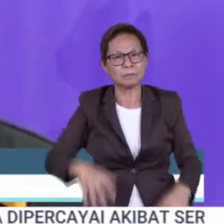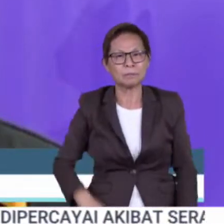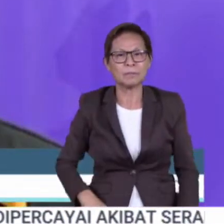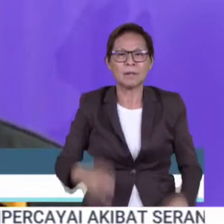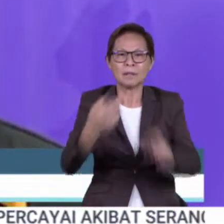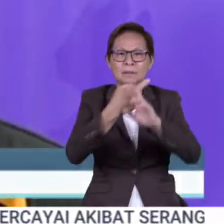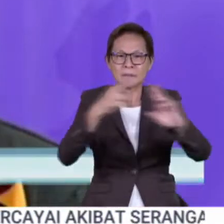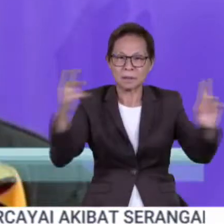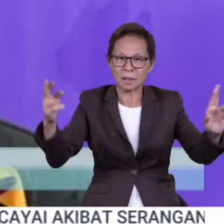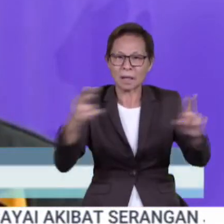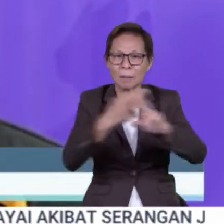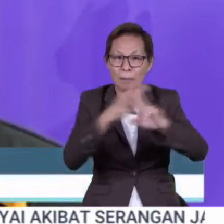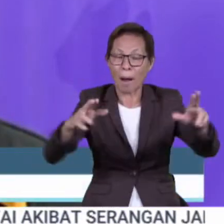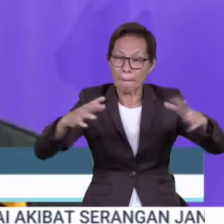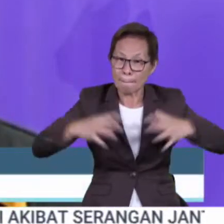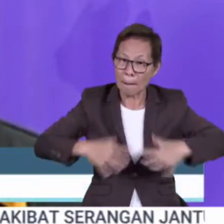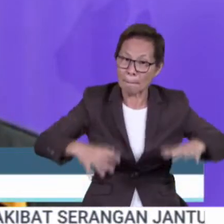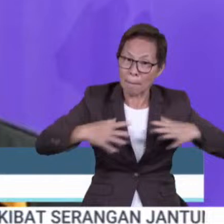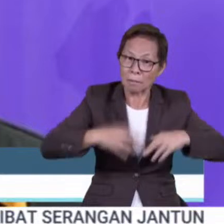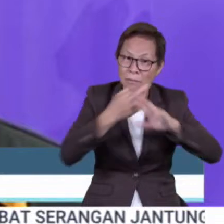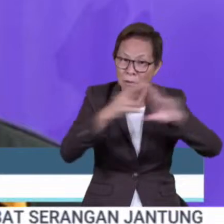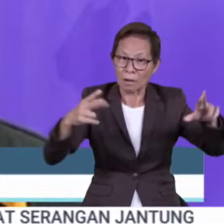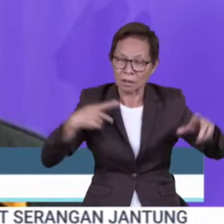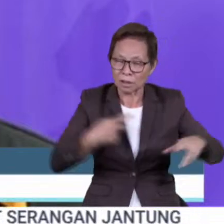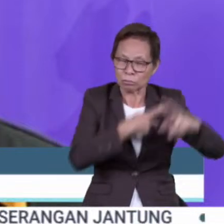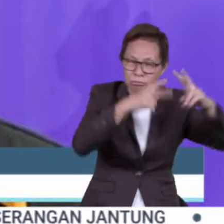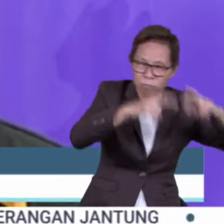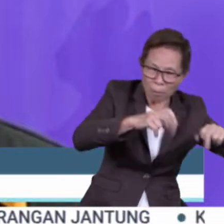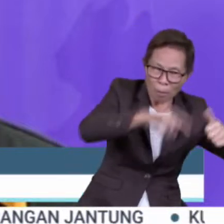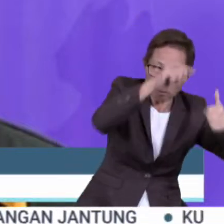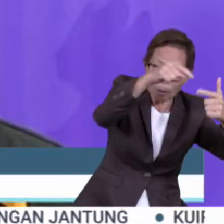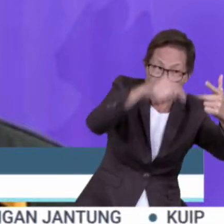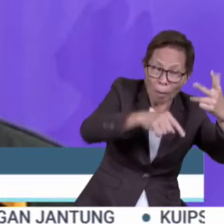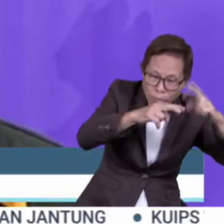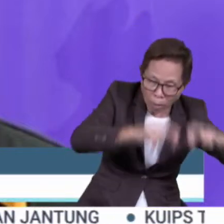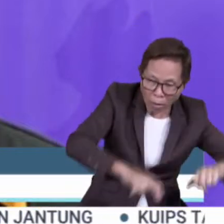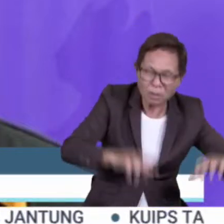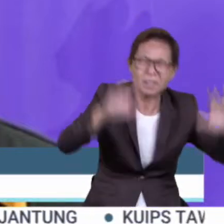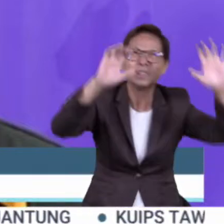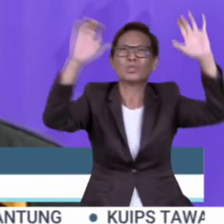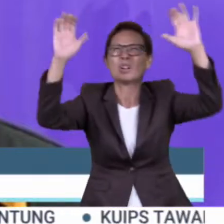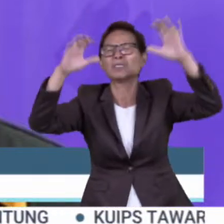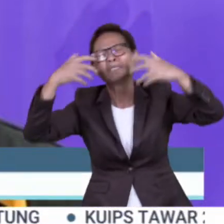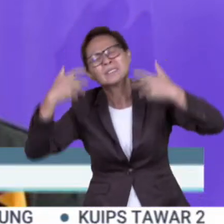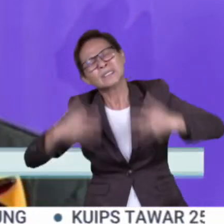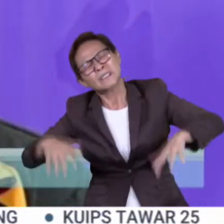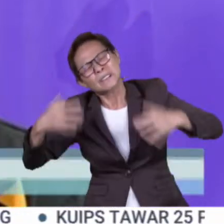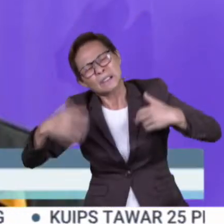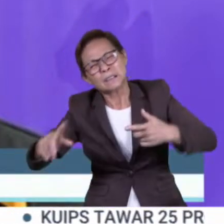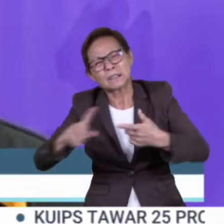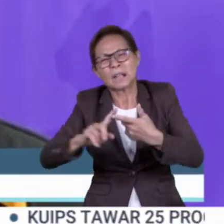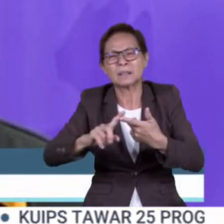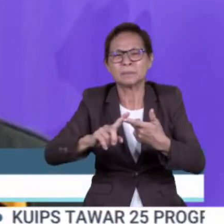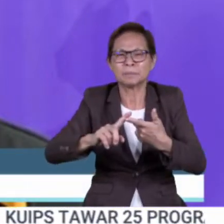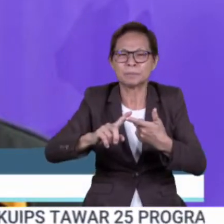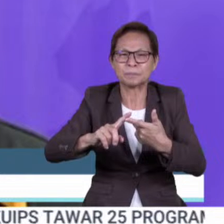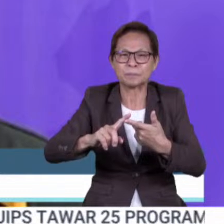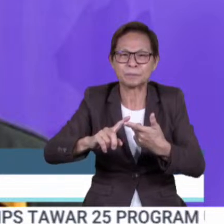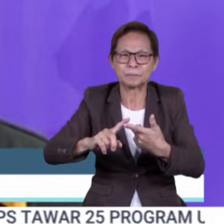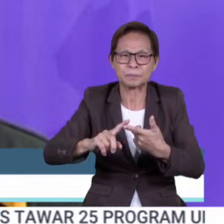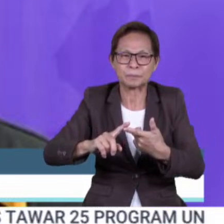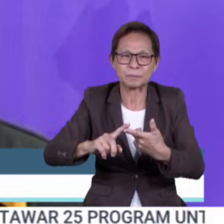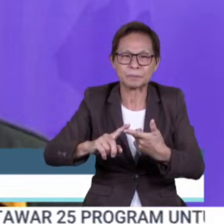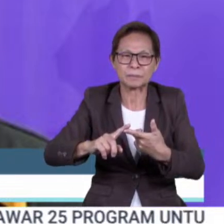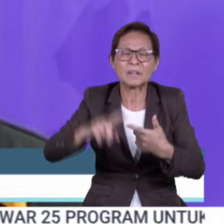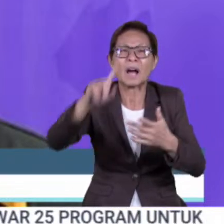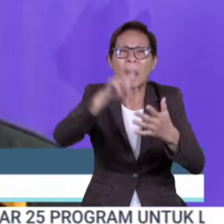Sediakan pakaian ini, kita telah kaji beberapa aspek, umpamanya dari segi cuaca panas dan juga dari segi